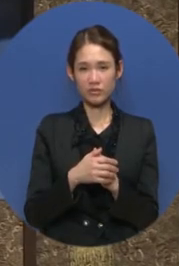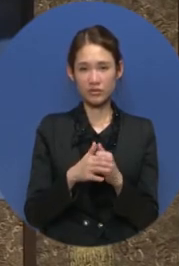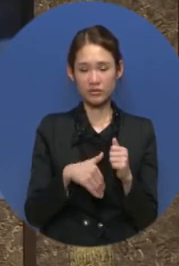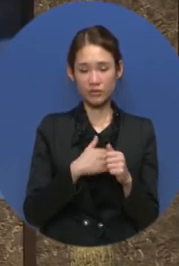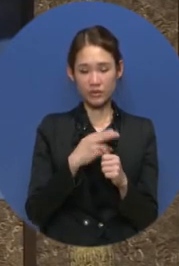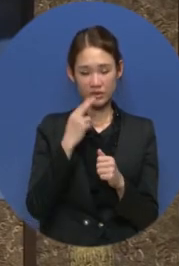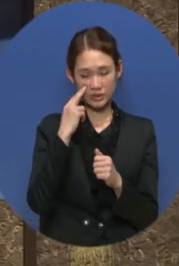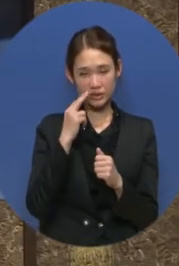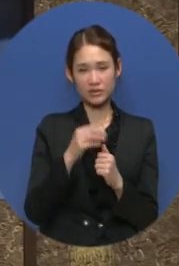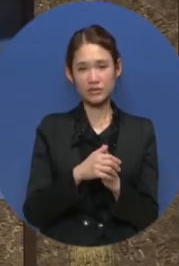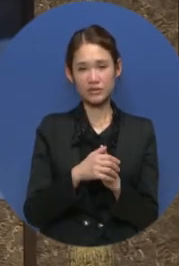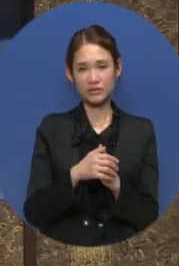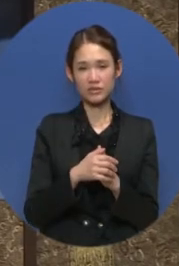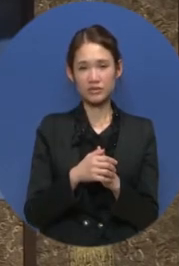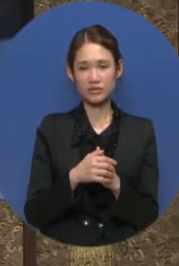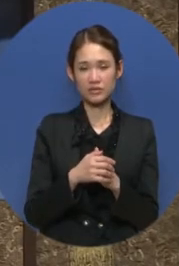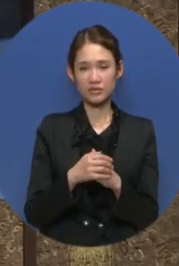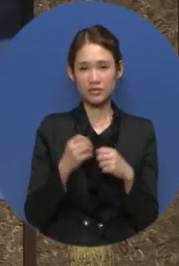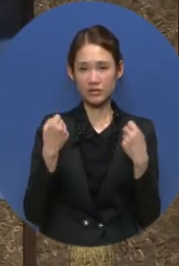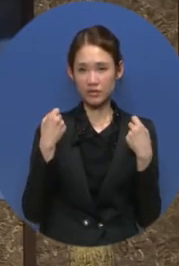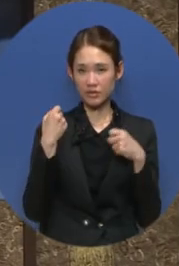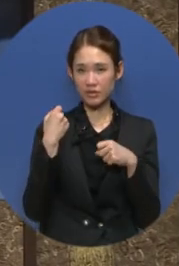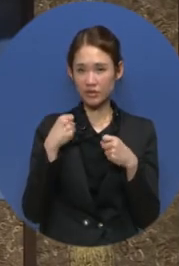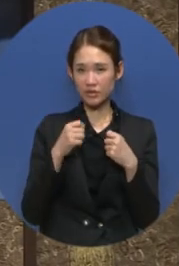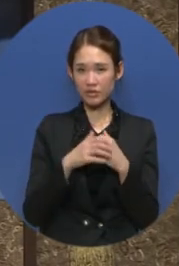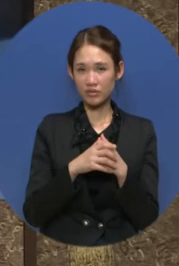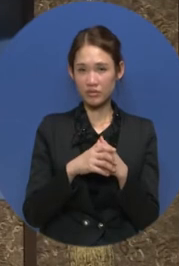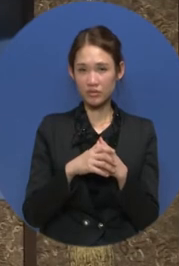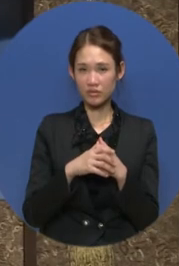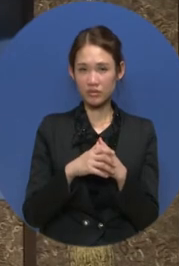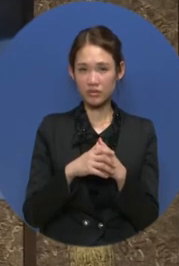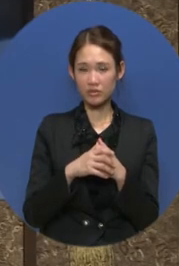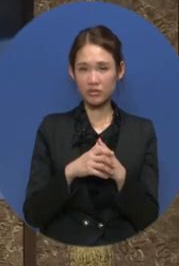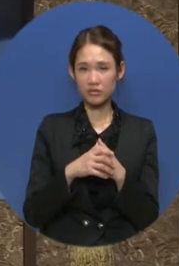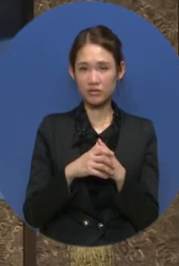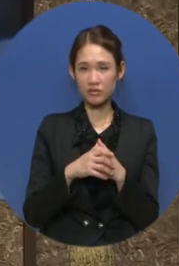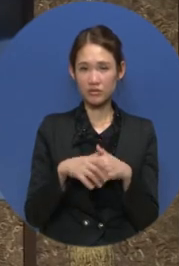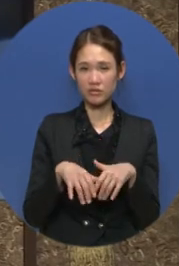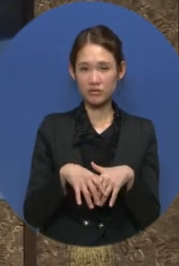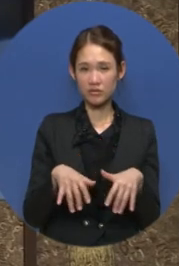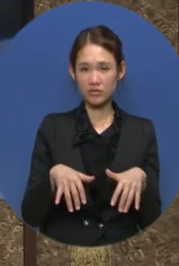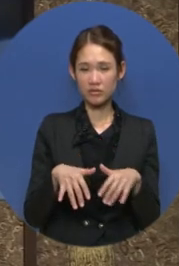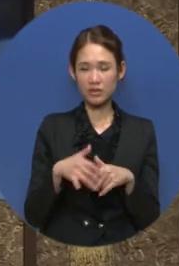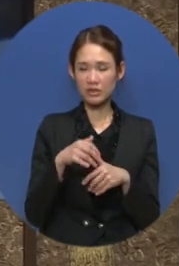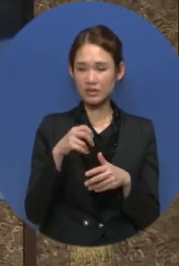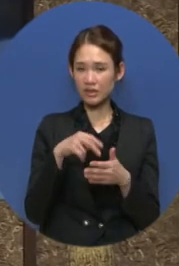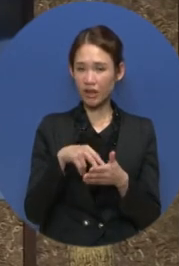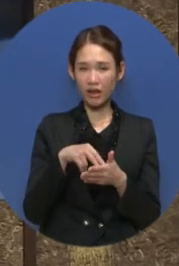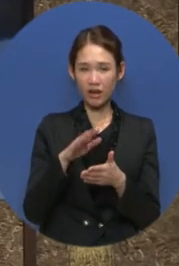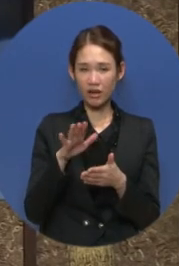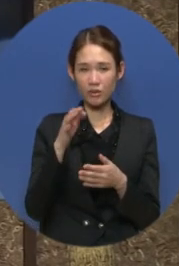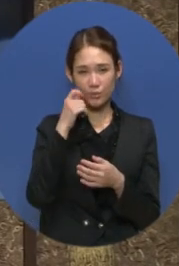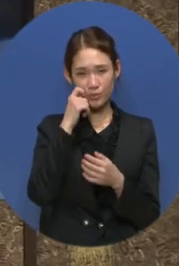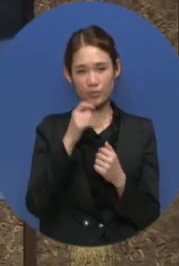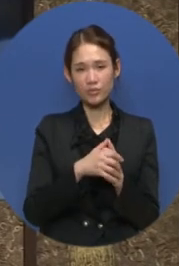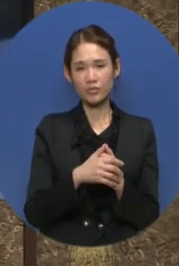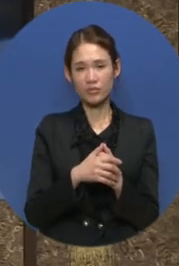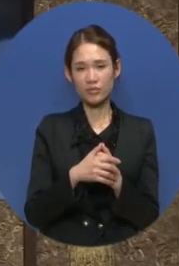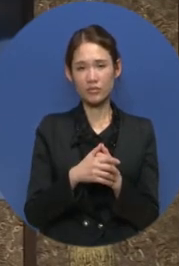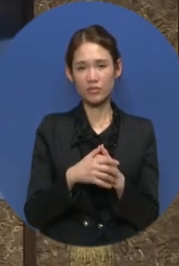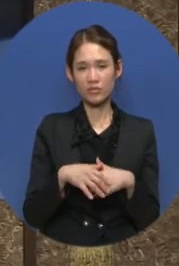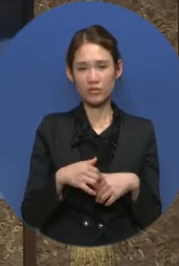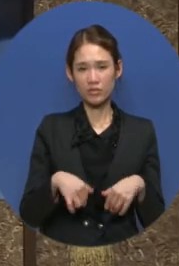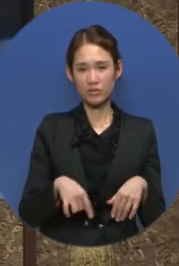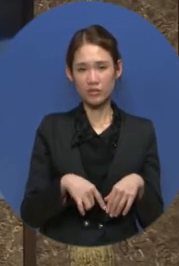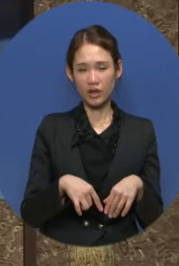심각한 상황인 거죠. 그러니까 암 밑에는 두 달을 못 쓰죠. 또 배에는